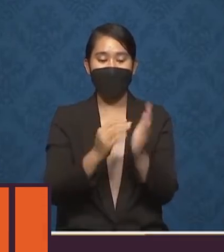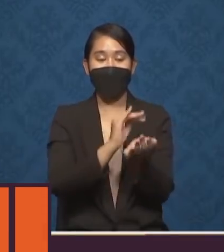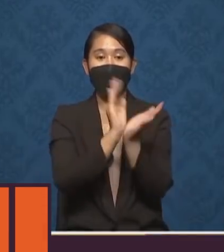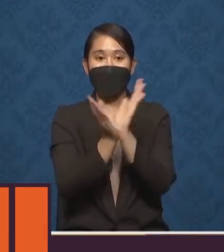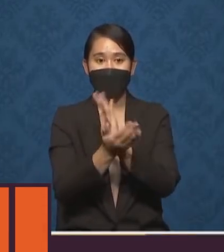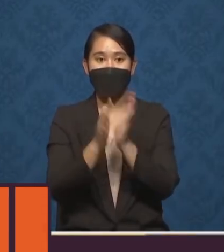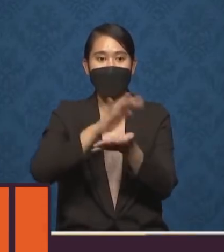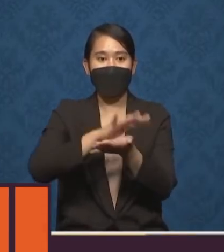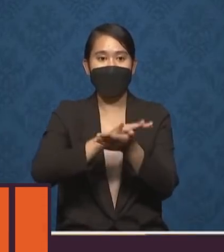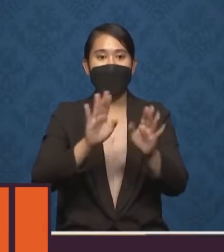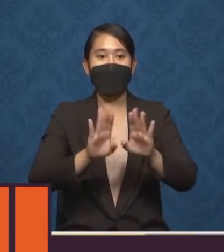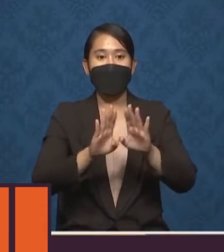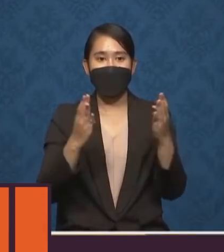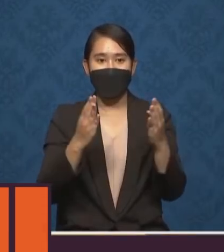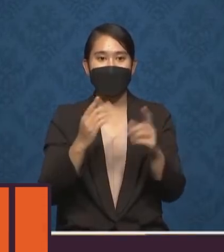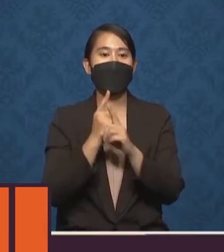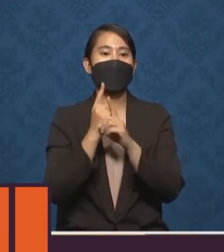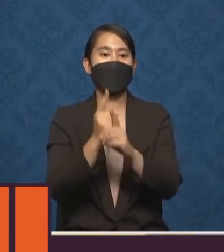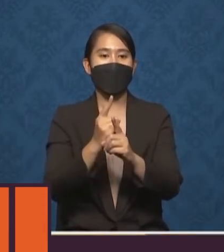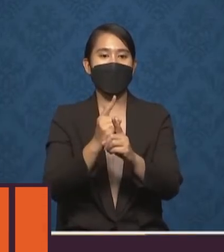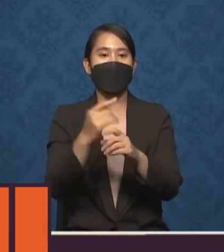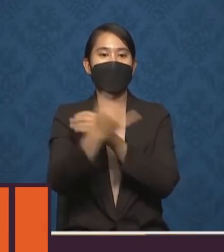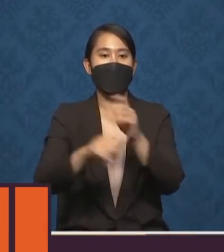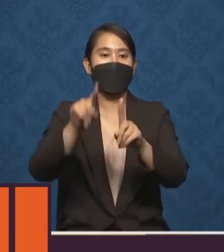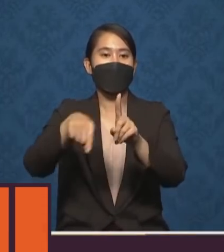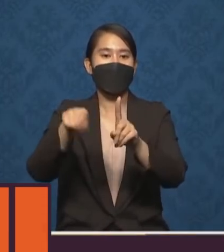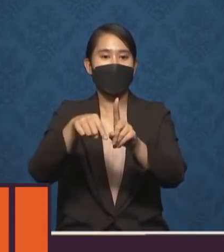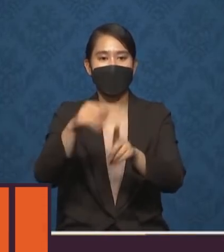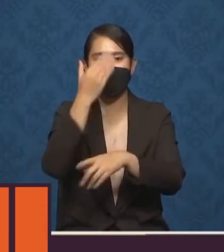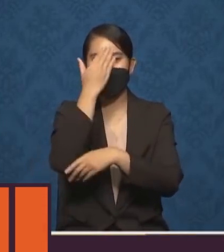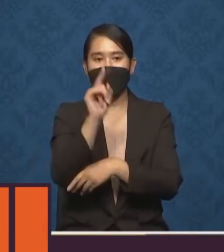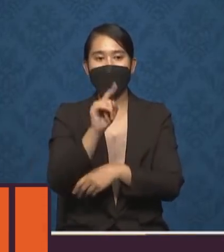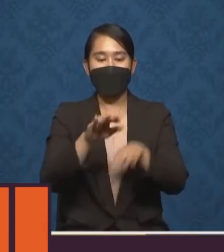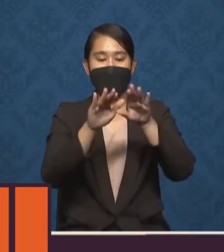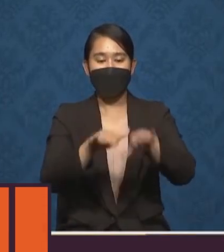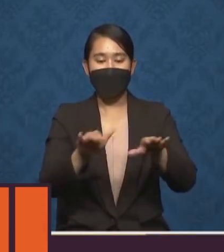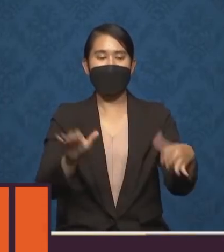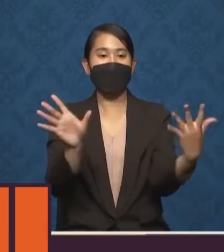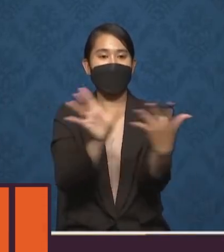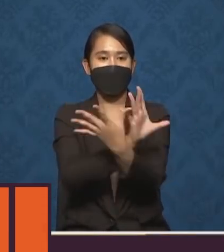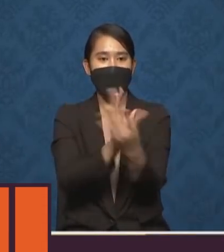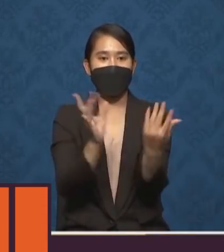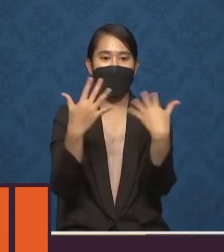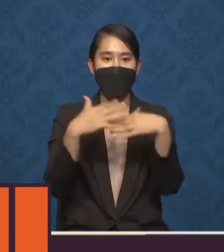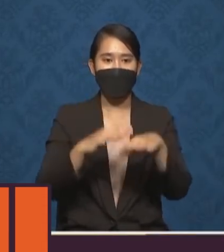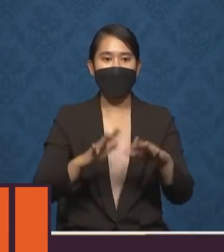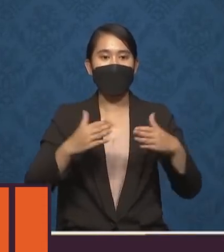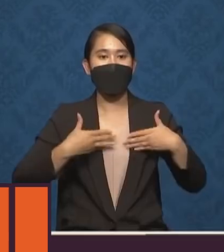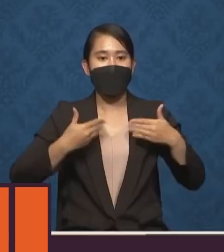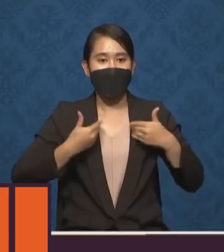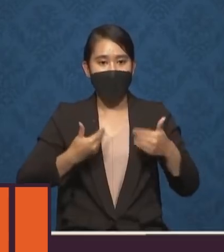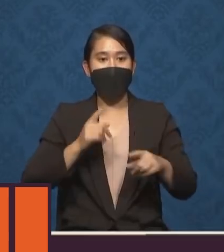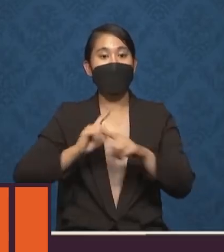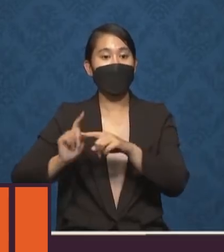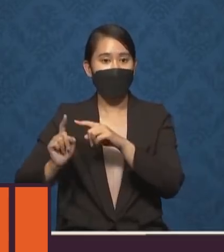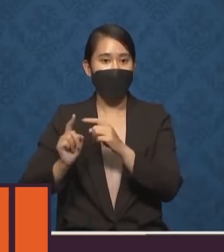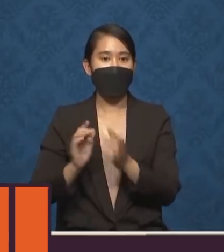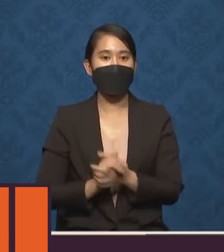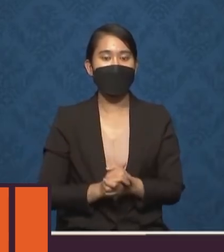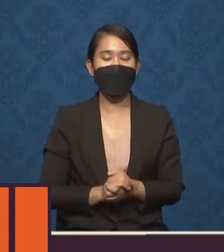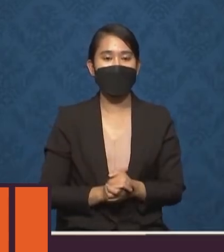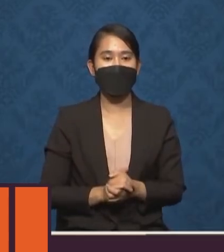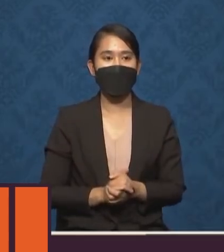โรงเรียนตามแนวทางของสหราชอาณาจักรเพราะเด็กๆทุกคนจะได้มีสังคมในวัยเรียนครับเพื่อนเวลาเหล่านั้น